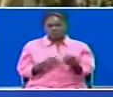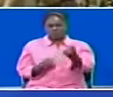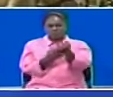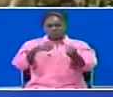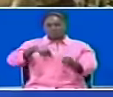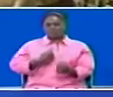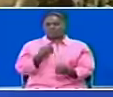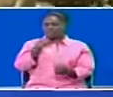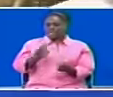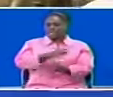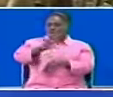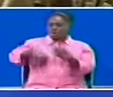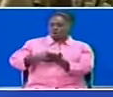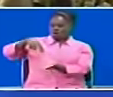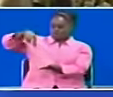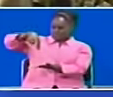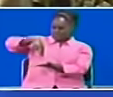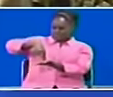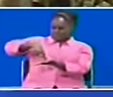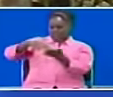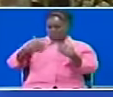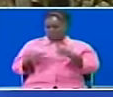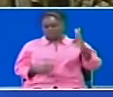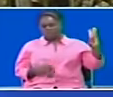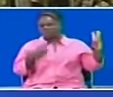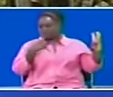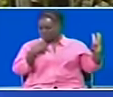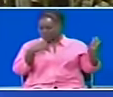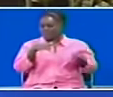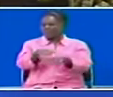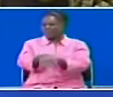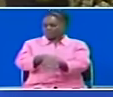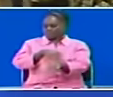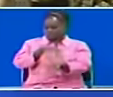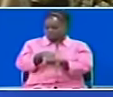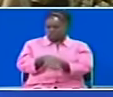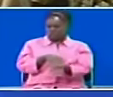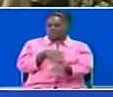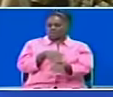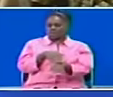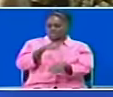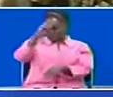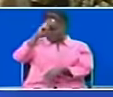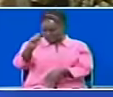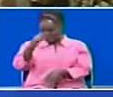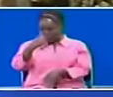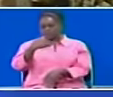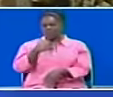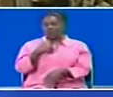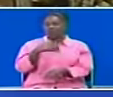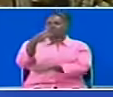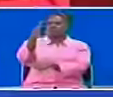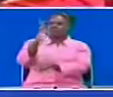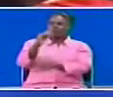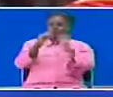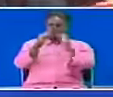wanasimama hapa West Pokot, twende pole pole. Tuombe kura kwa njia ya heshima na Mungu